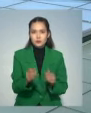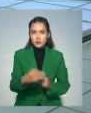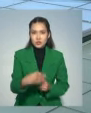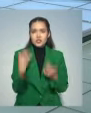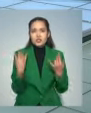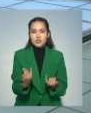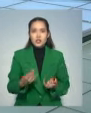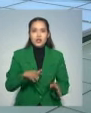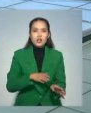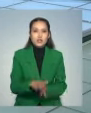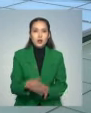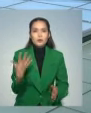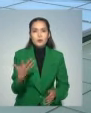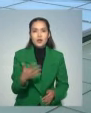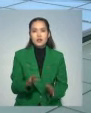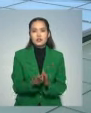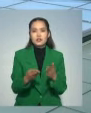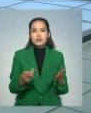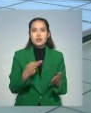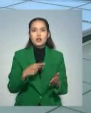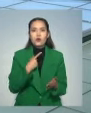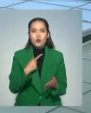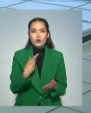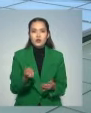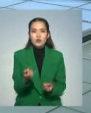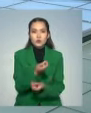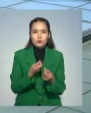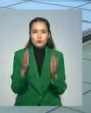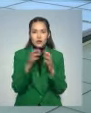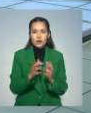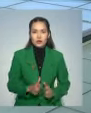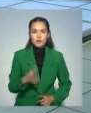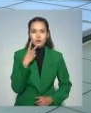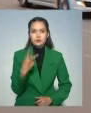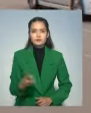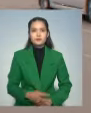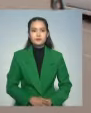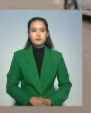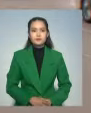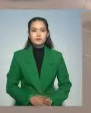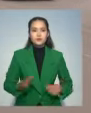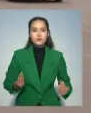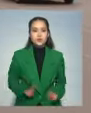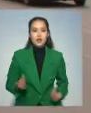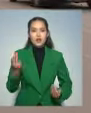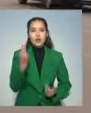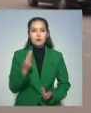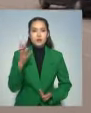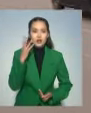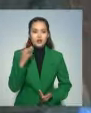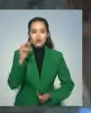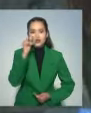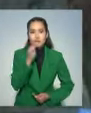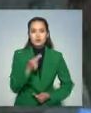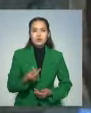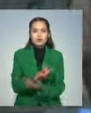теперь предстоит заполнить до 5 листов для голосования. В нюансах разбирались мои коллеги. Жители Алматы, Астаны и Шымкента в день